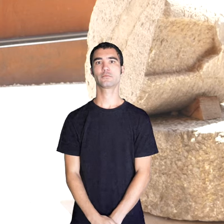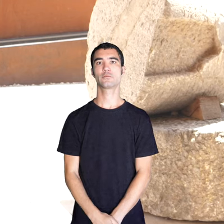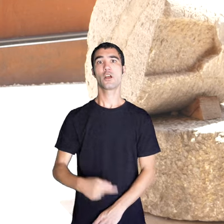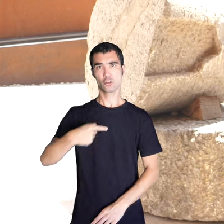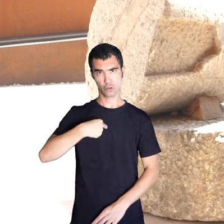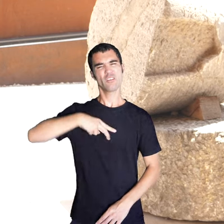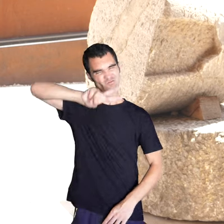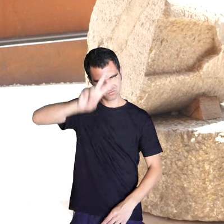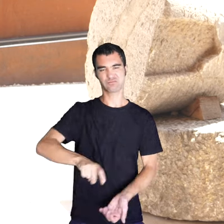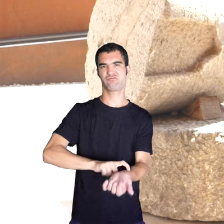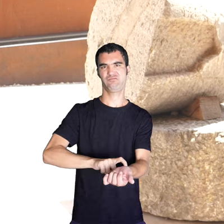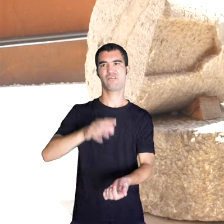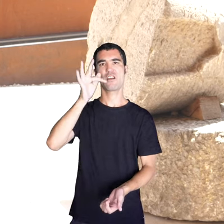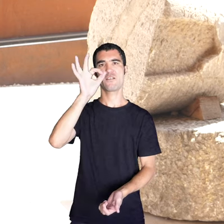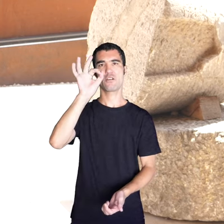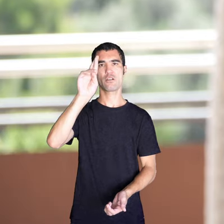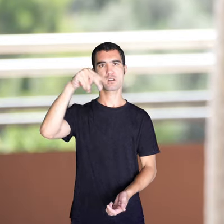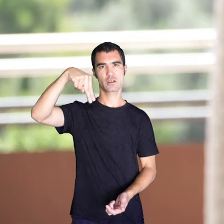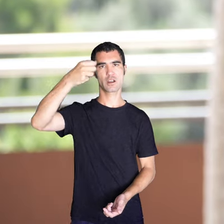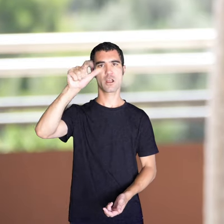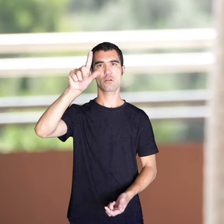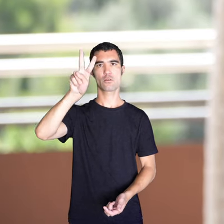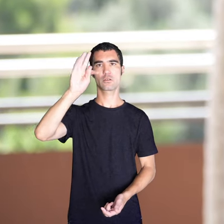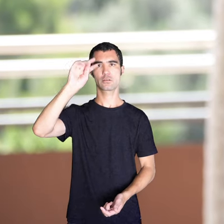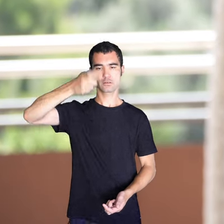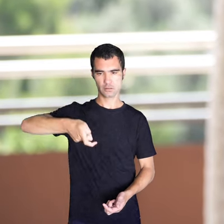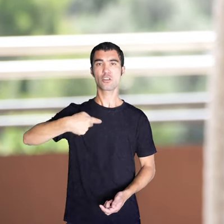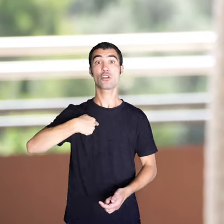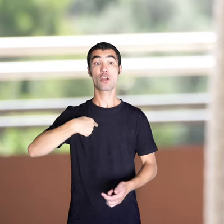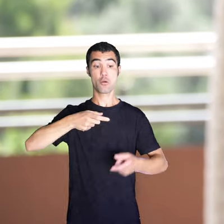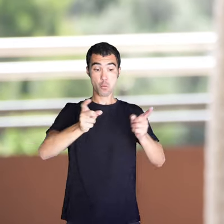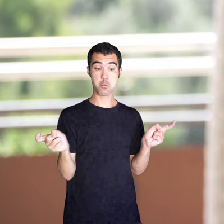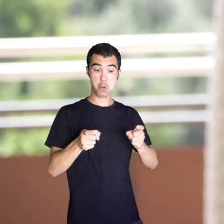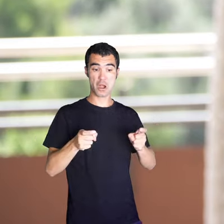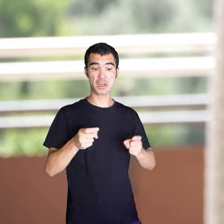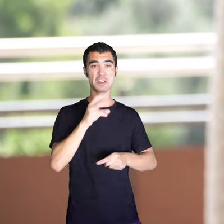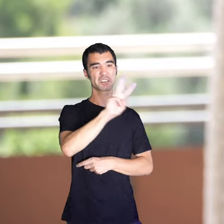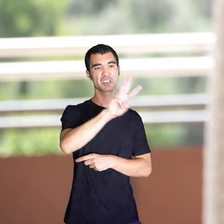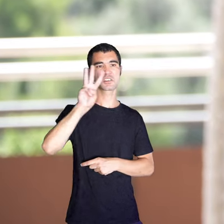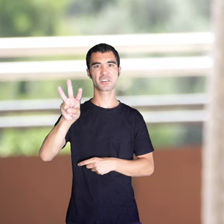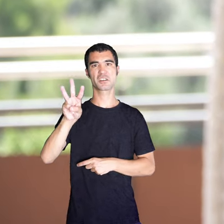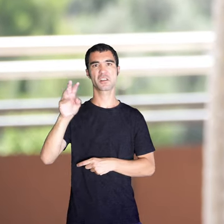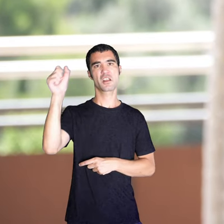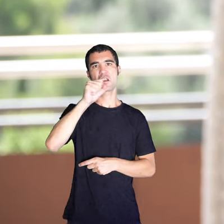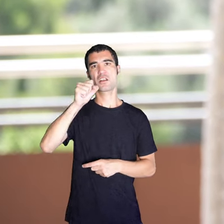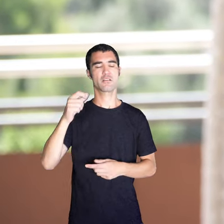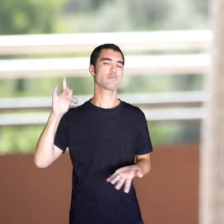Som fornalutxent de naixement. L'esport on vaig arribar fa 33 anys.